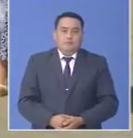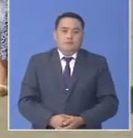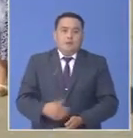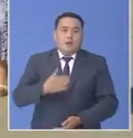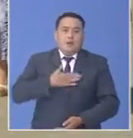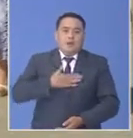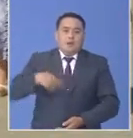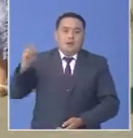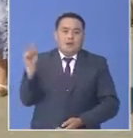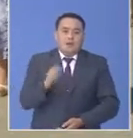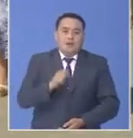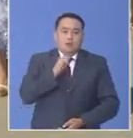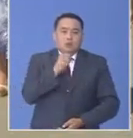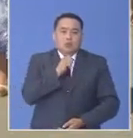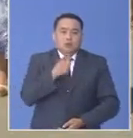района. Наш сын